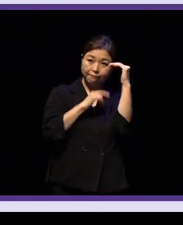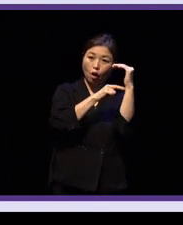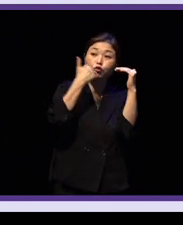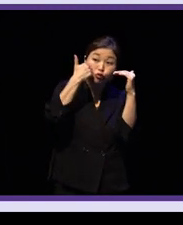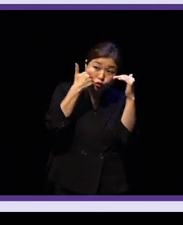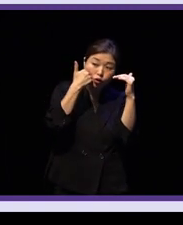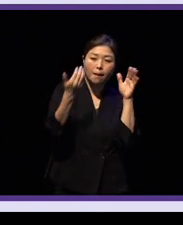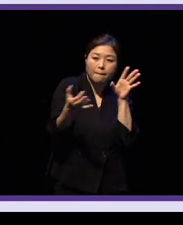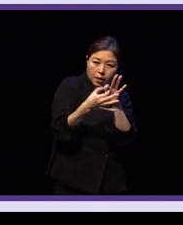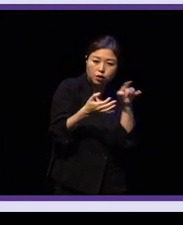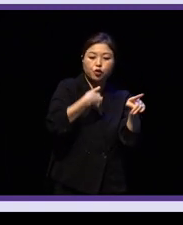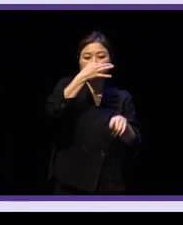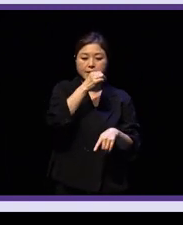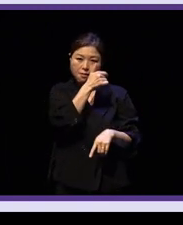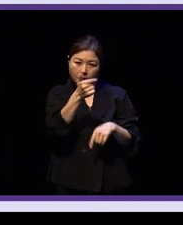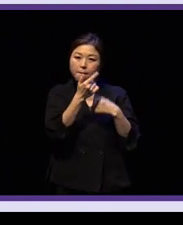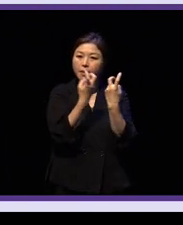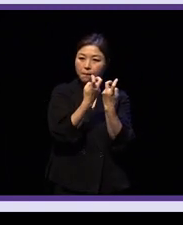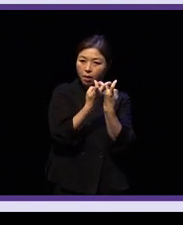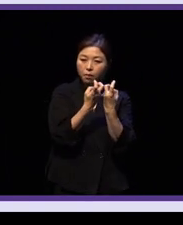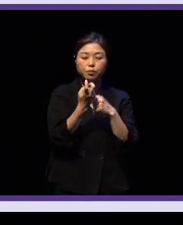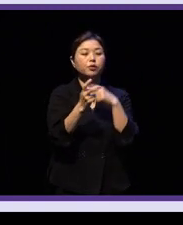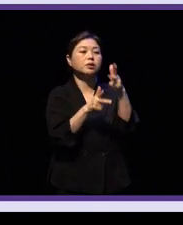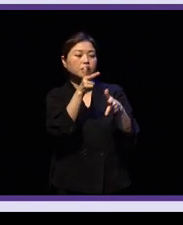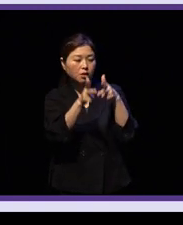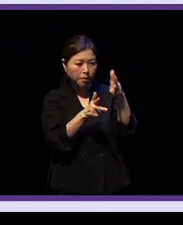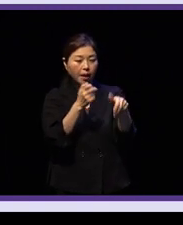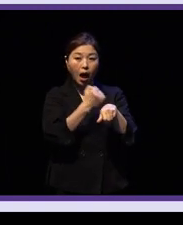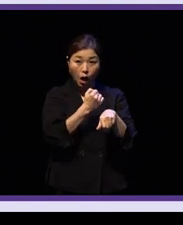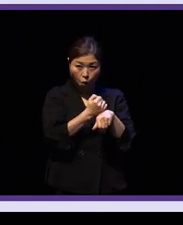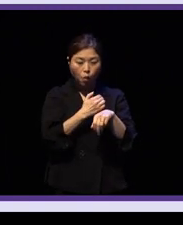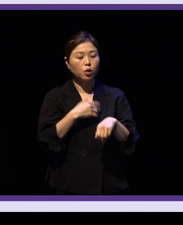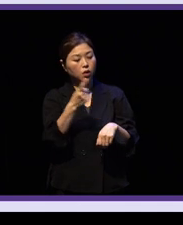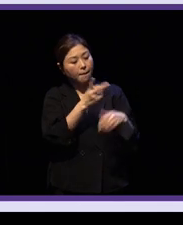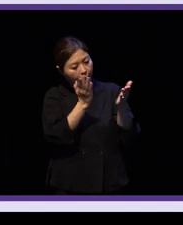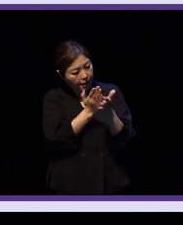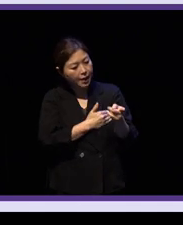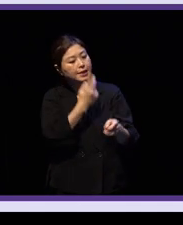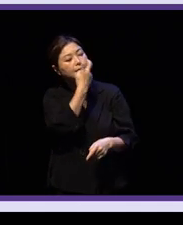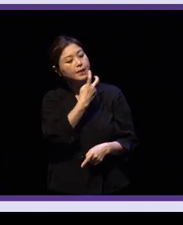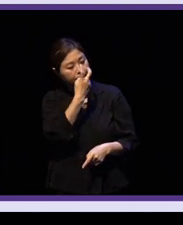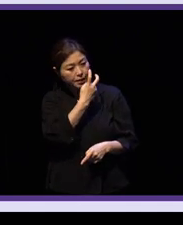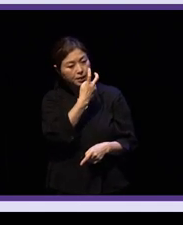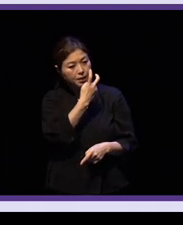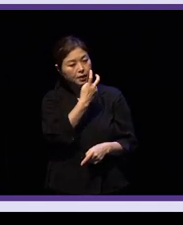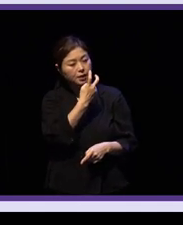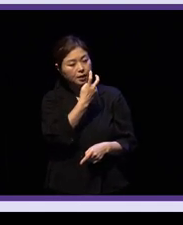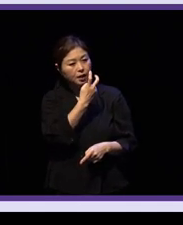관점에서 효과성이 드러날 수 있는 방향으로 저희가 사업을 이용을 하고 또 심의도 그게 맞춰서